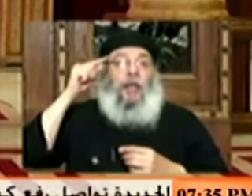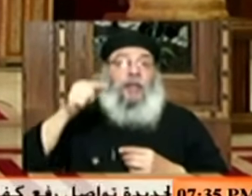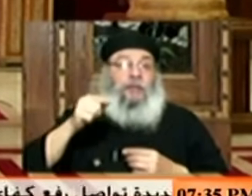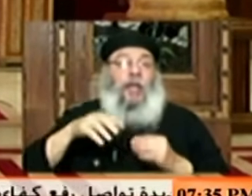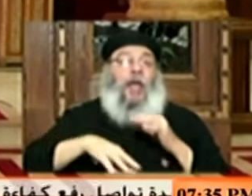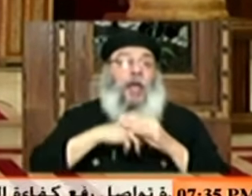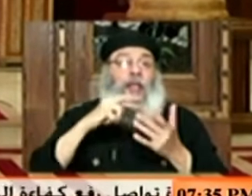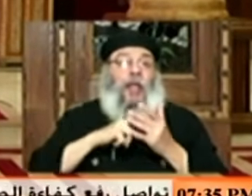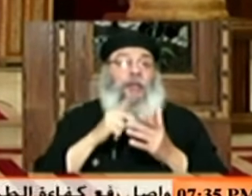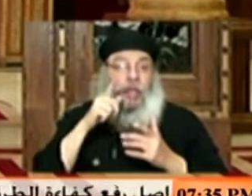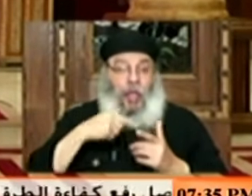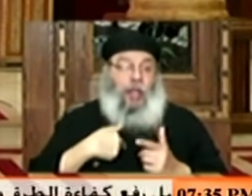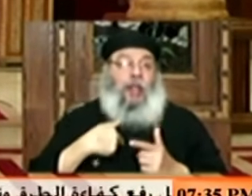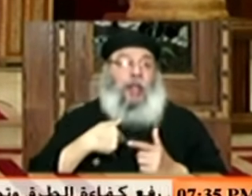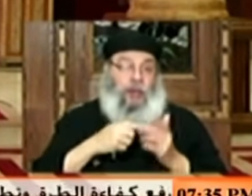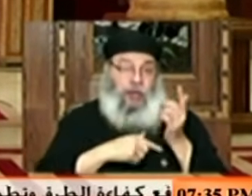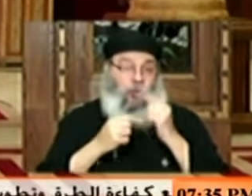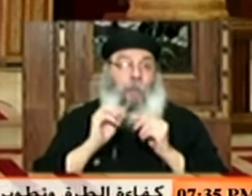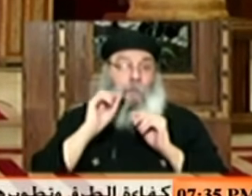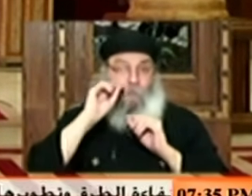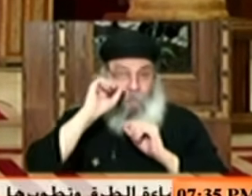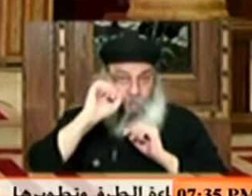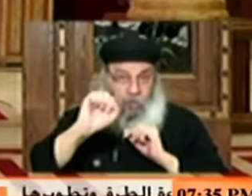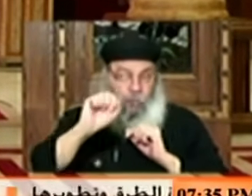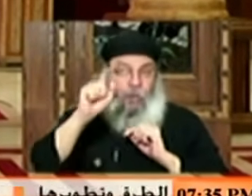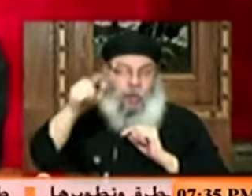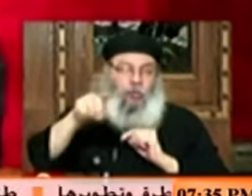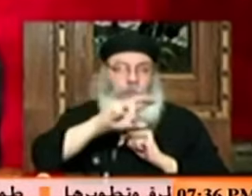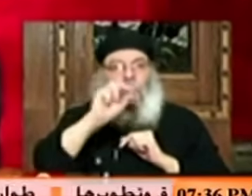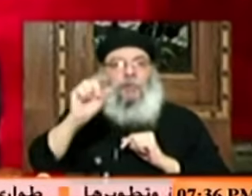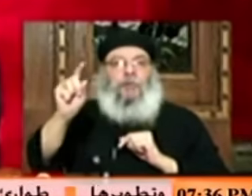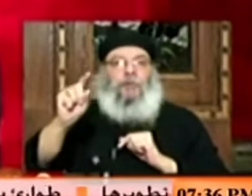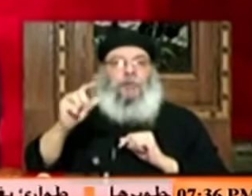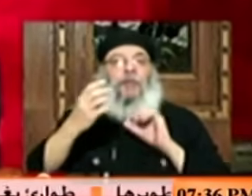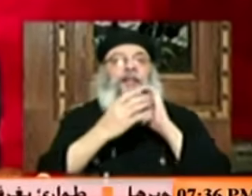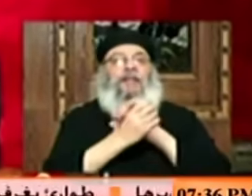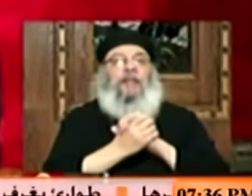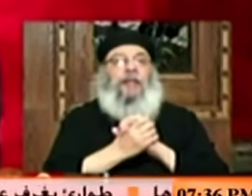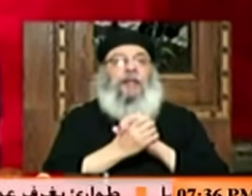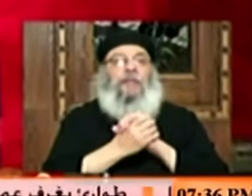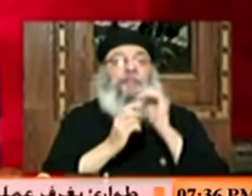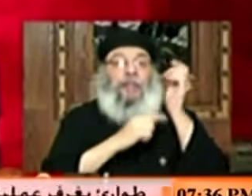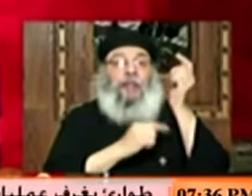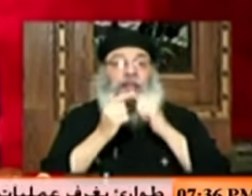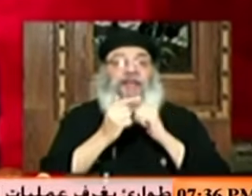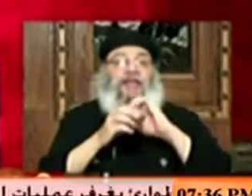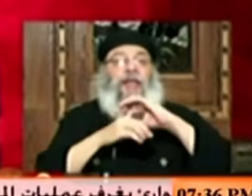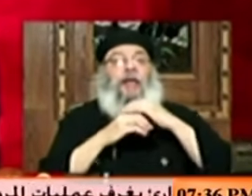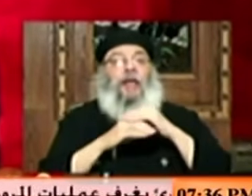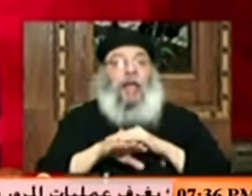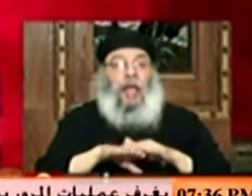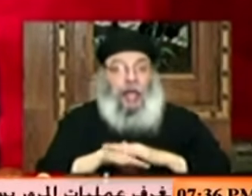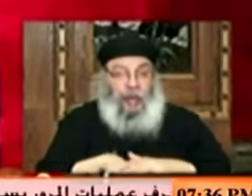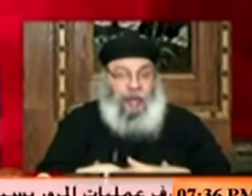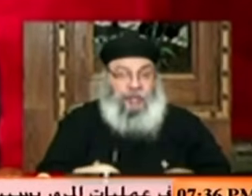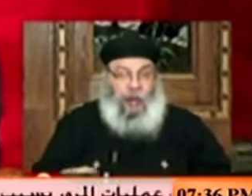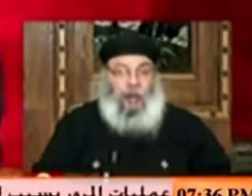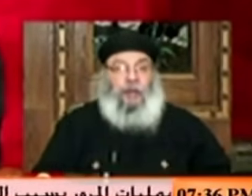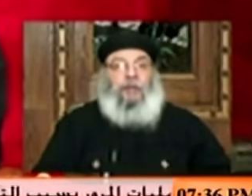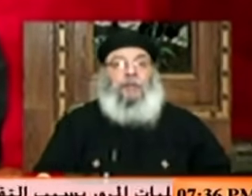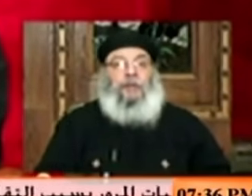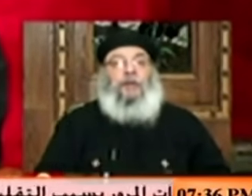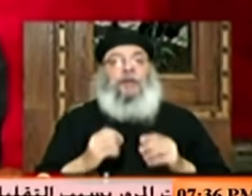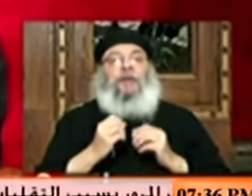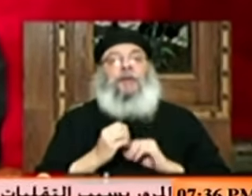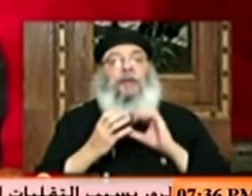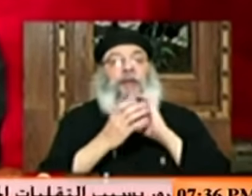صنعت انا بكم تصنعون انتم ايضا التلاميذ غسلوا المسيح غسل رجلين التلاميذ